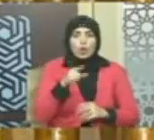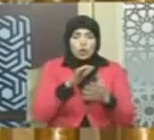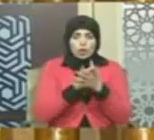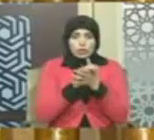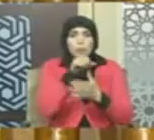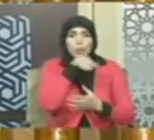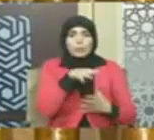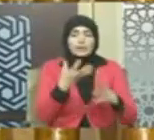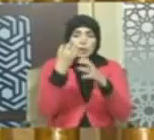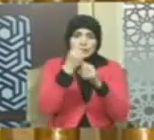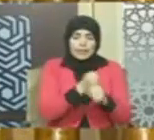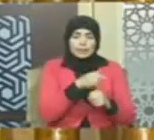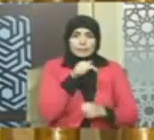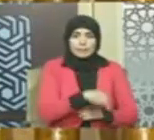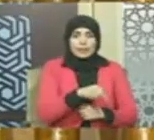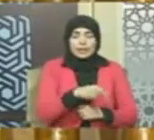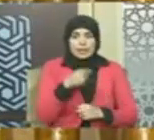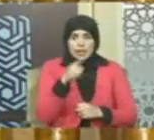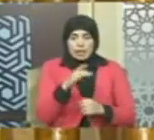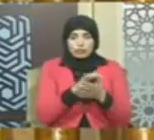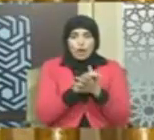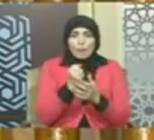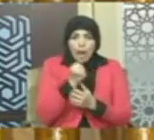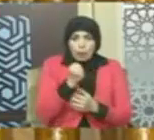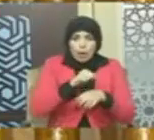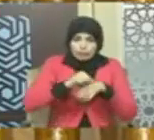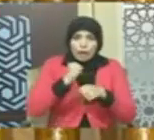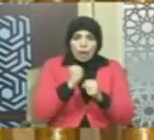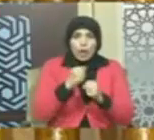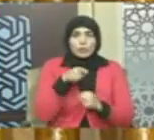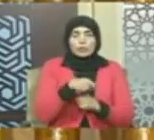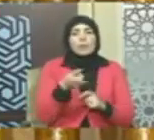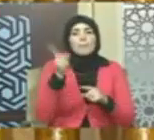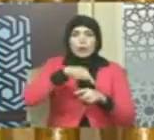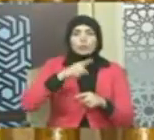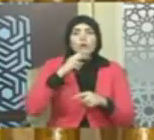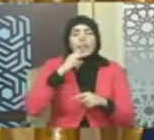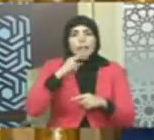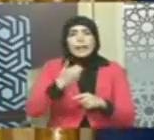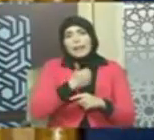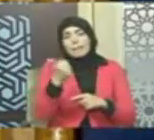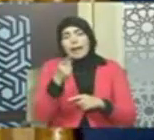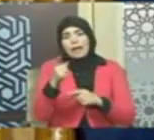حديث رسول الله عن كبار أصحابه نتحدث أيضا عن كبار أصحابه.